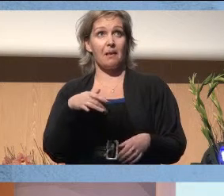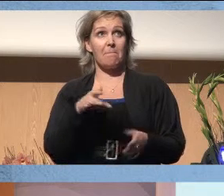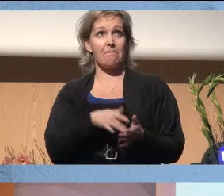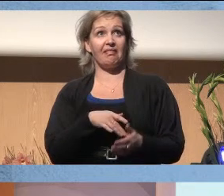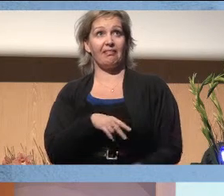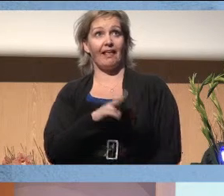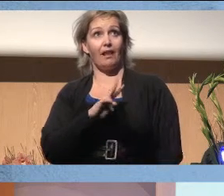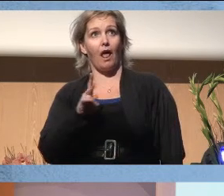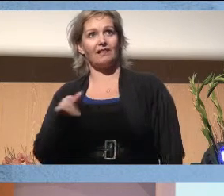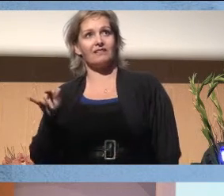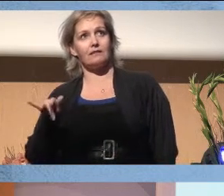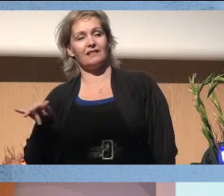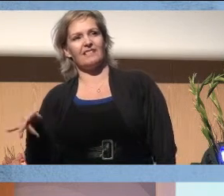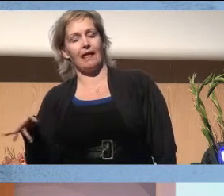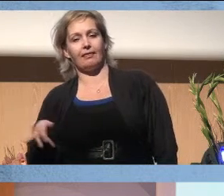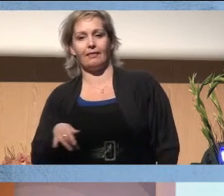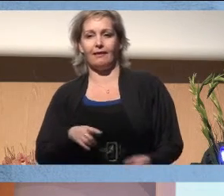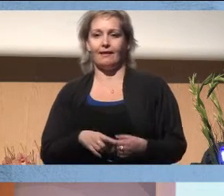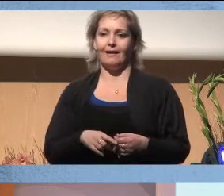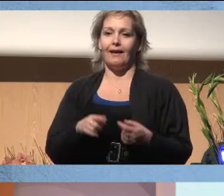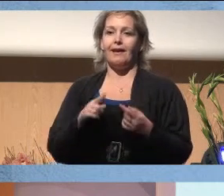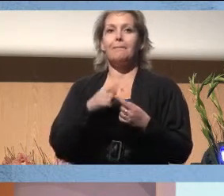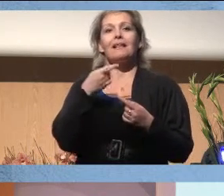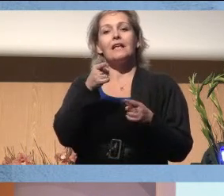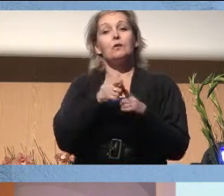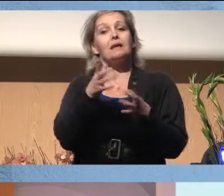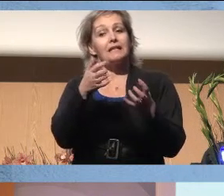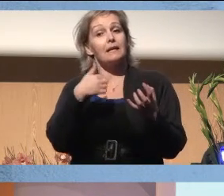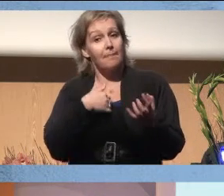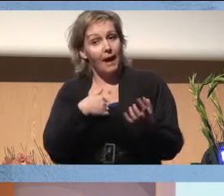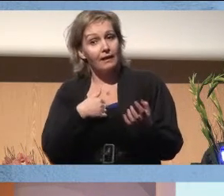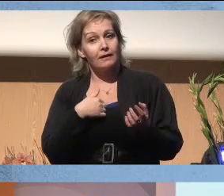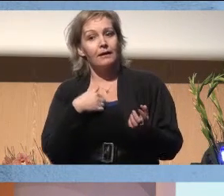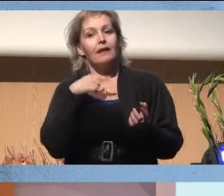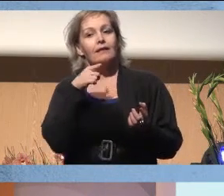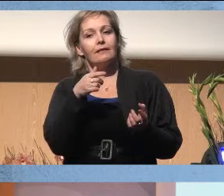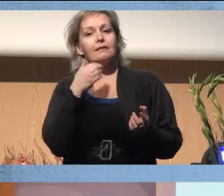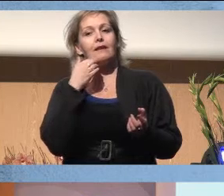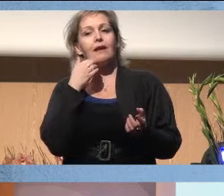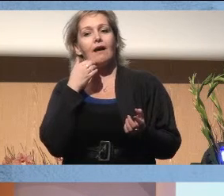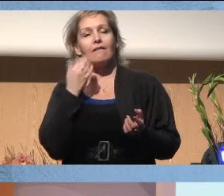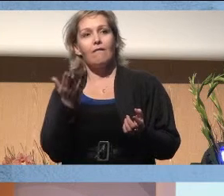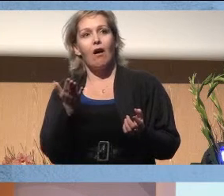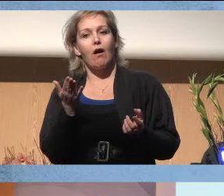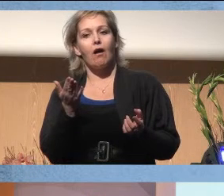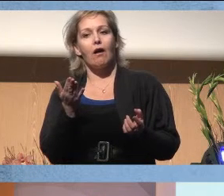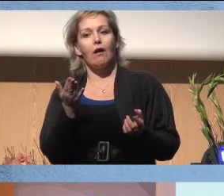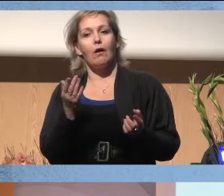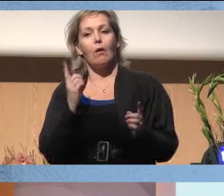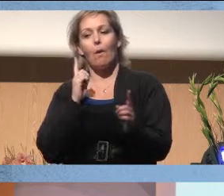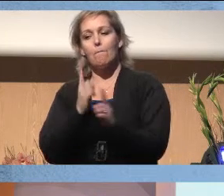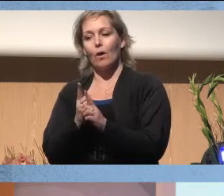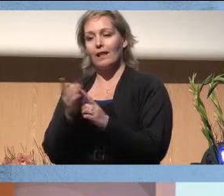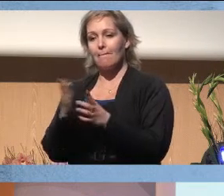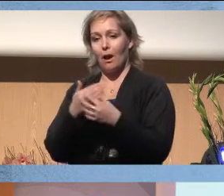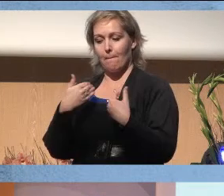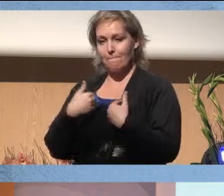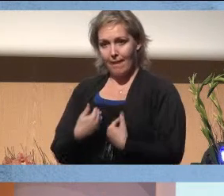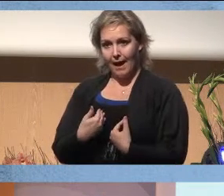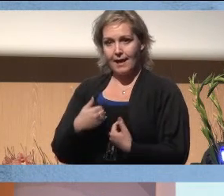et eller annet sted. Det som interesserte meg, det var møte mellom